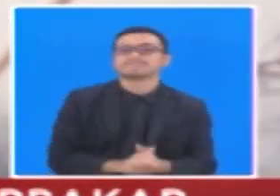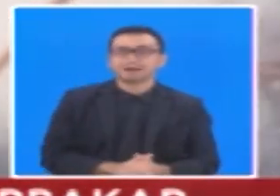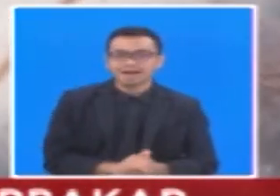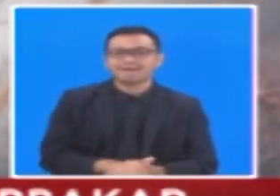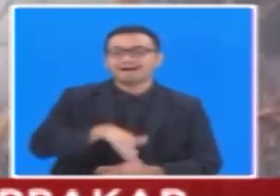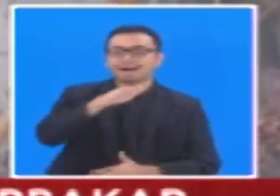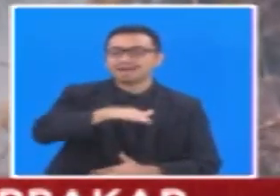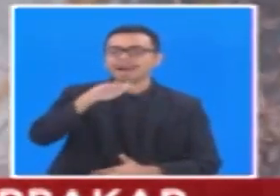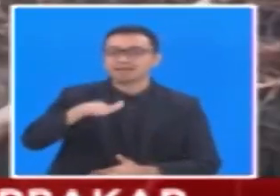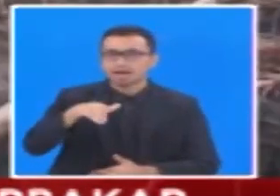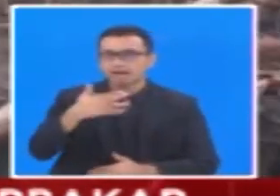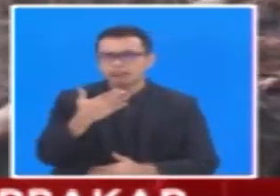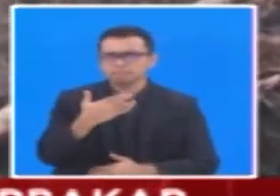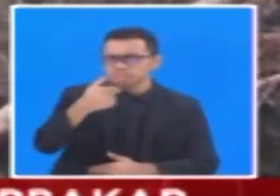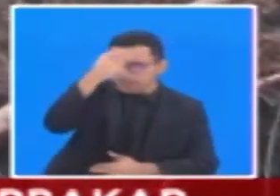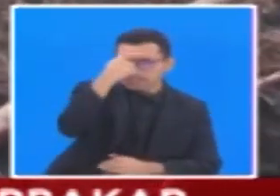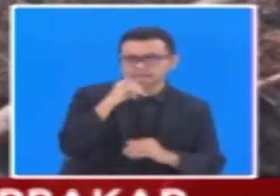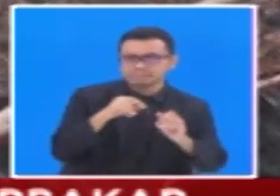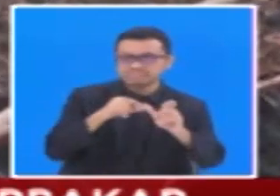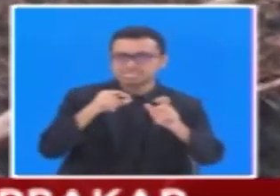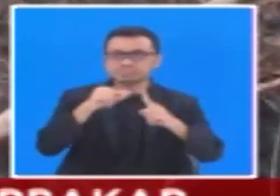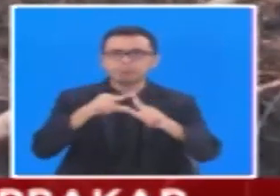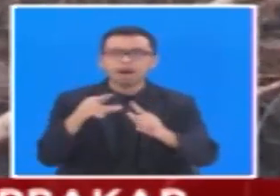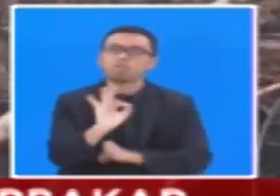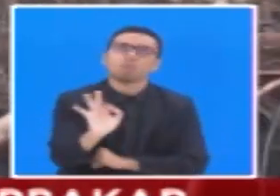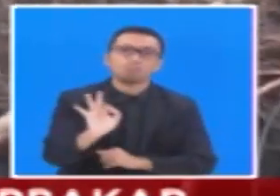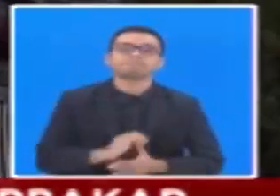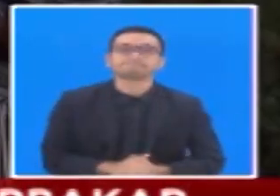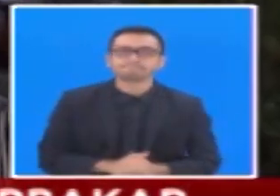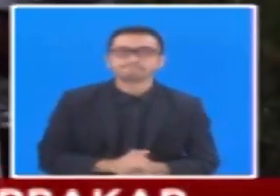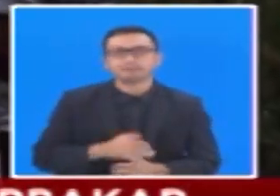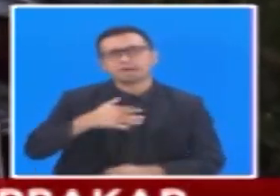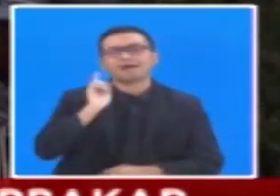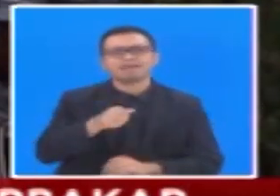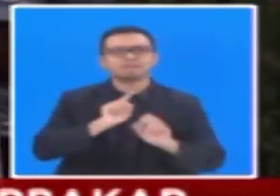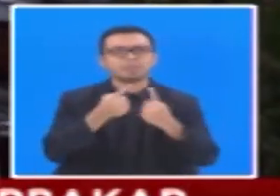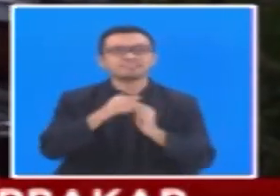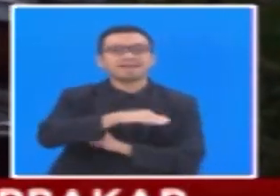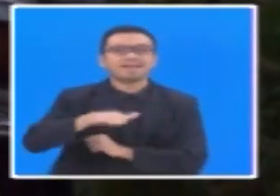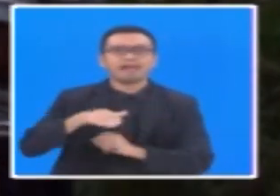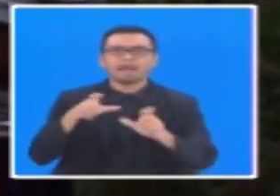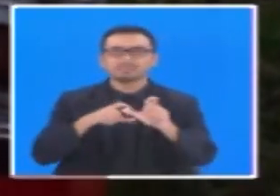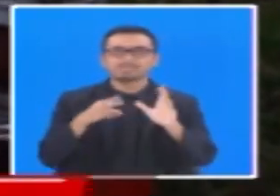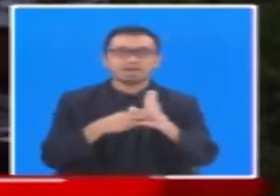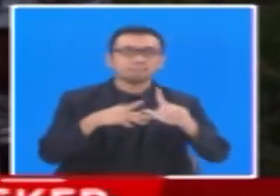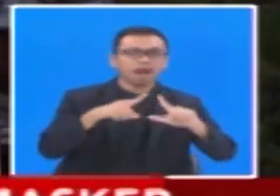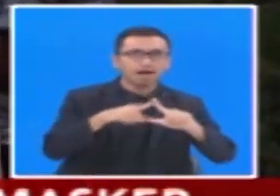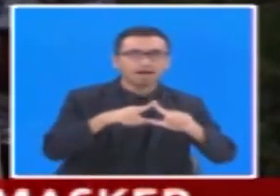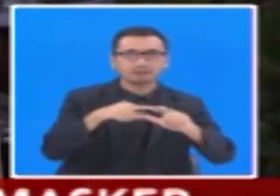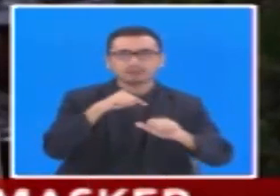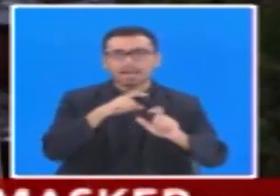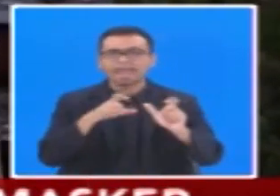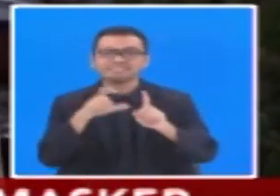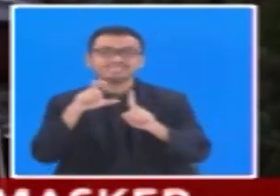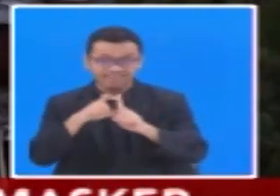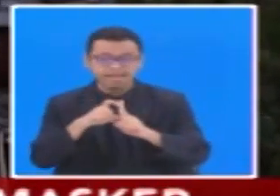yang terjangkit ISPA. Namun sebelumnya ada beberapa siswa, yaitu ada sekitar 11 siswa baik SMA dan SD